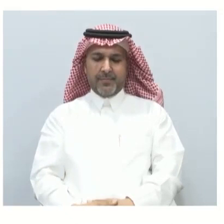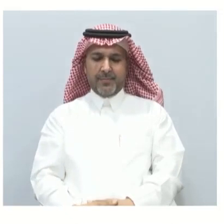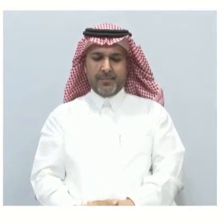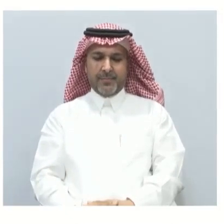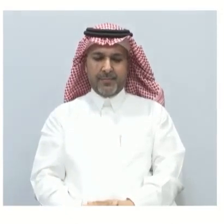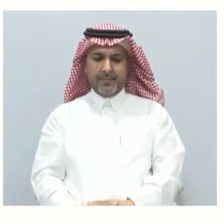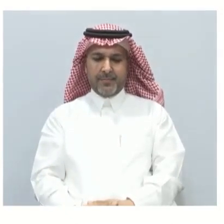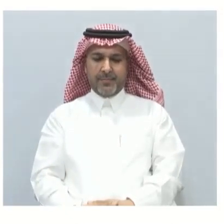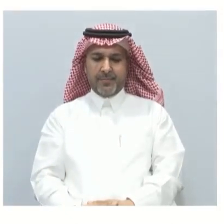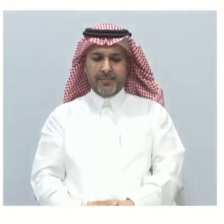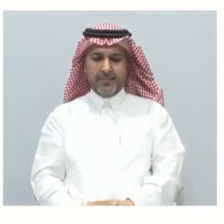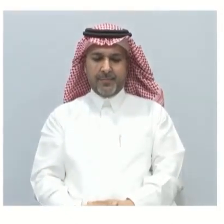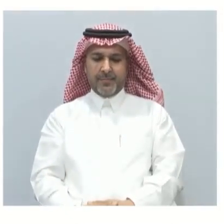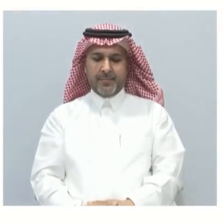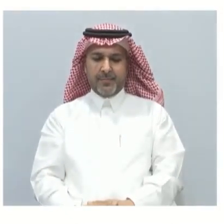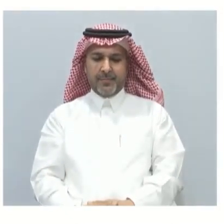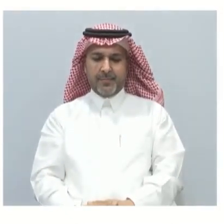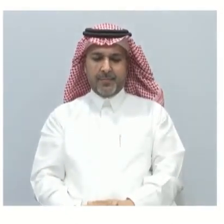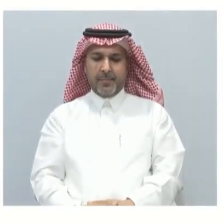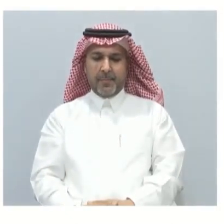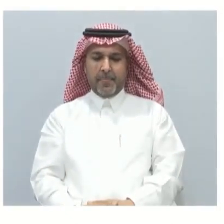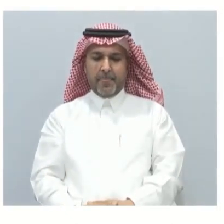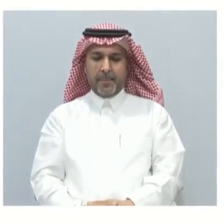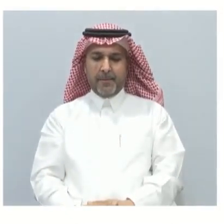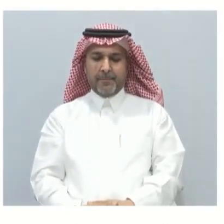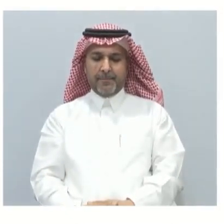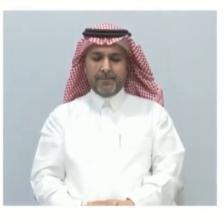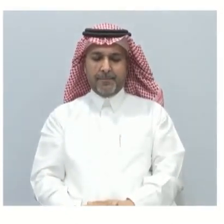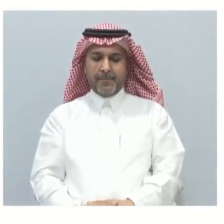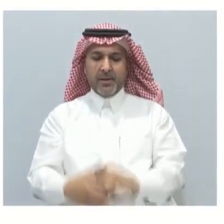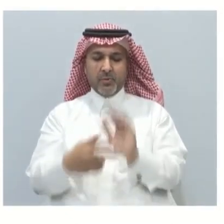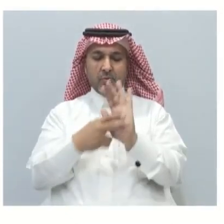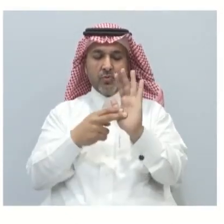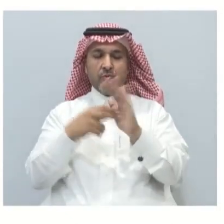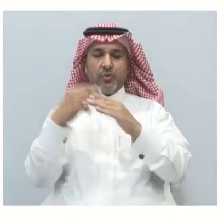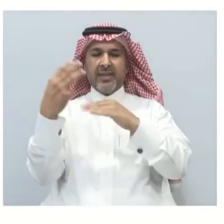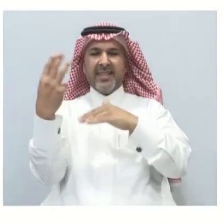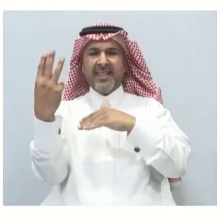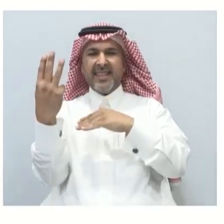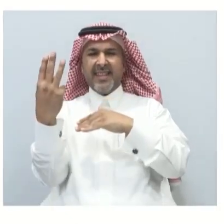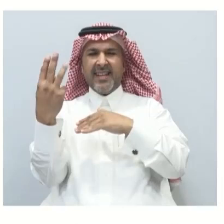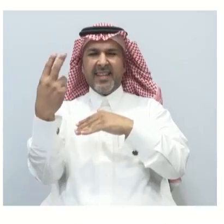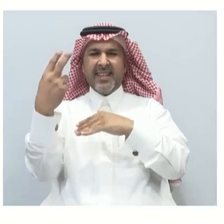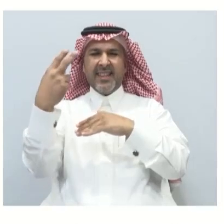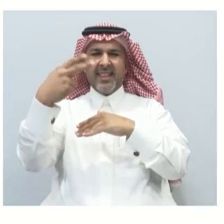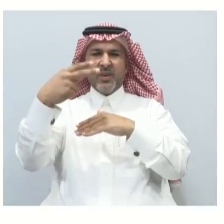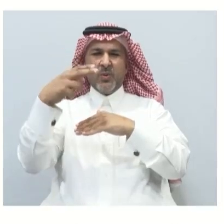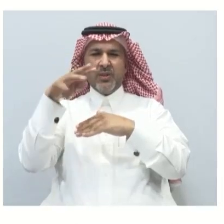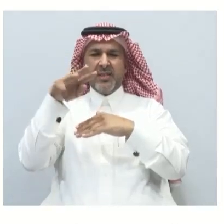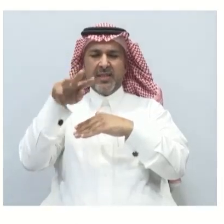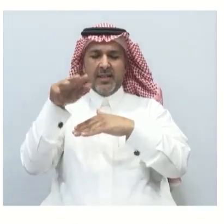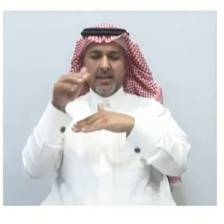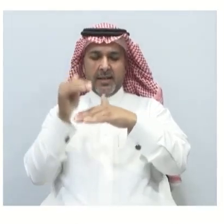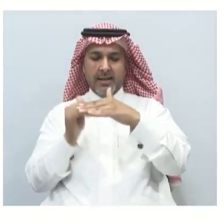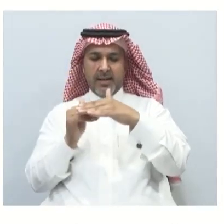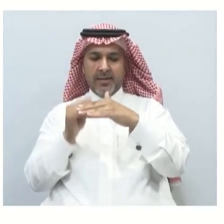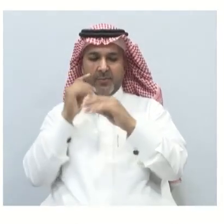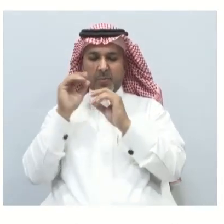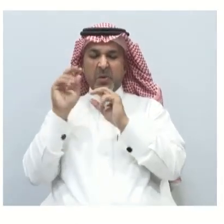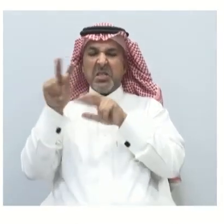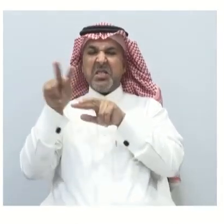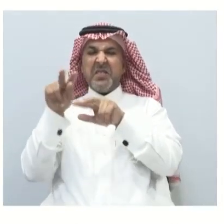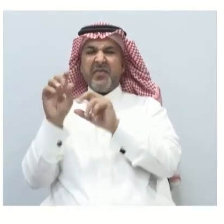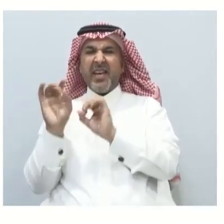ساقول انه اس ا اللي بقتلي في الطرف الايمن تساوي ايضا ممكن يروح صفرين